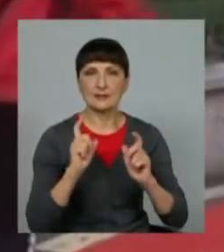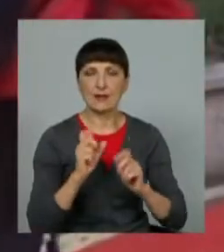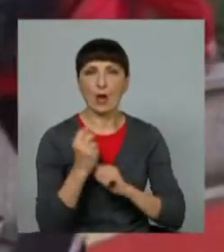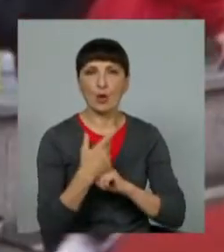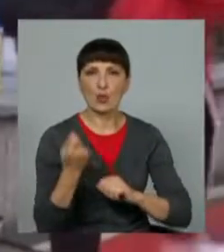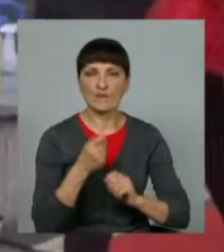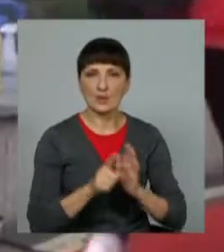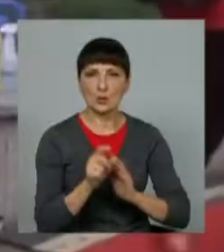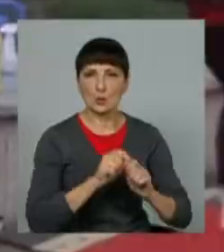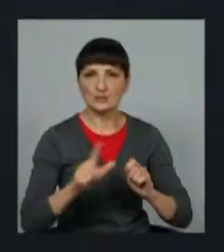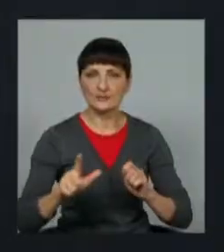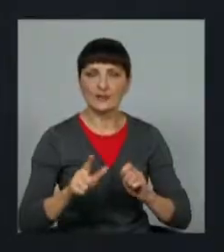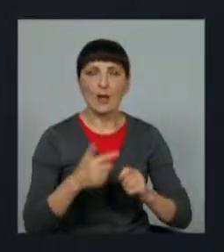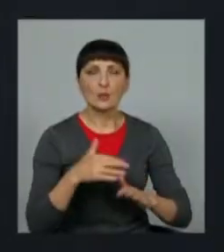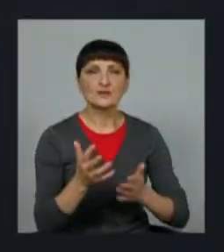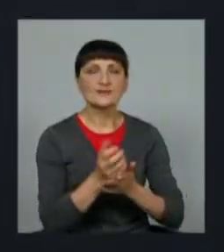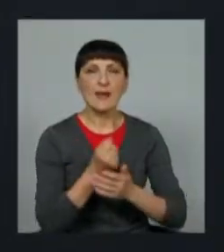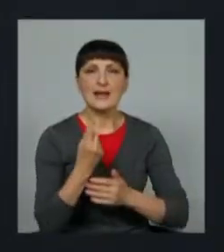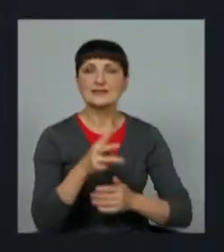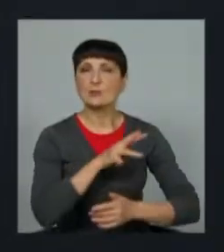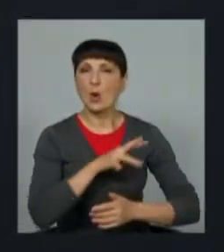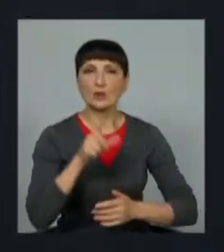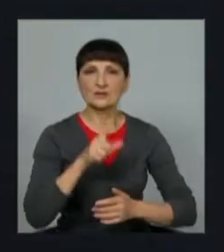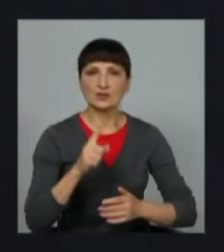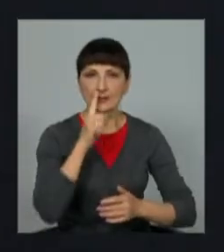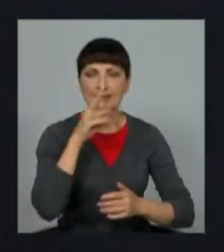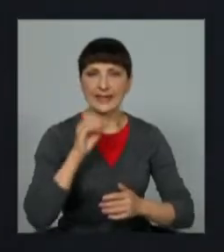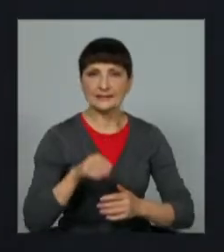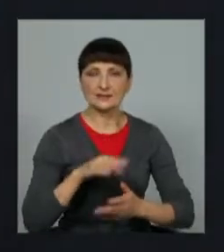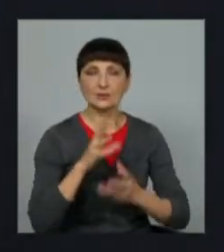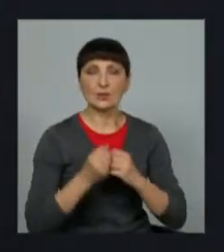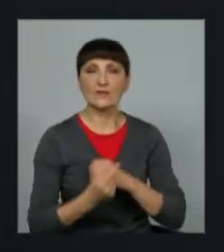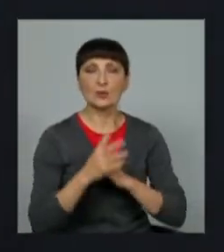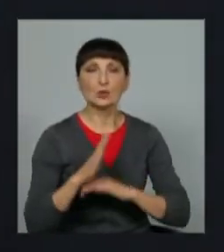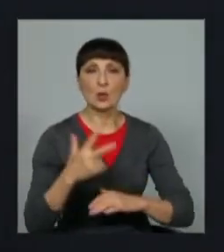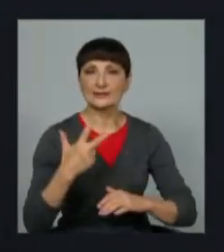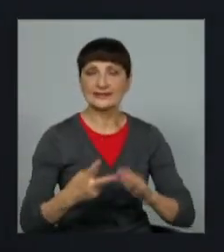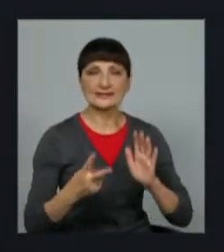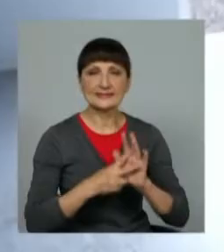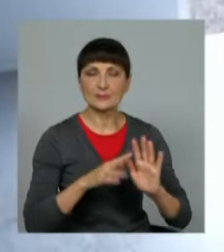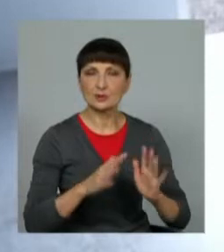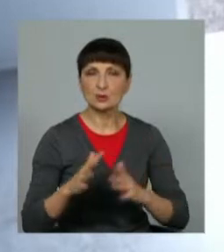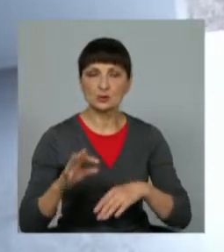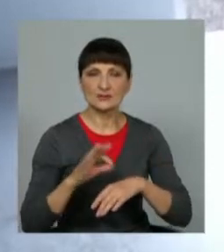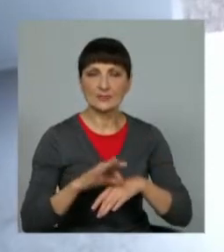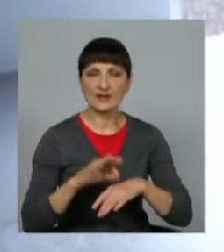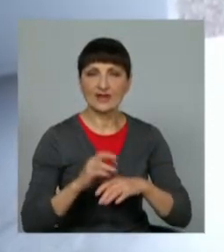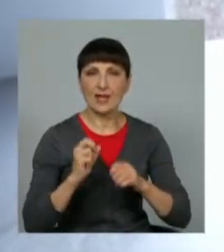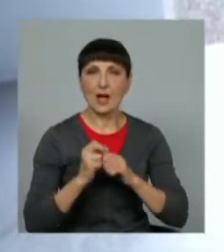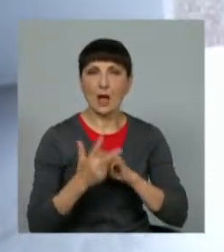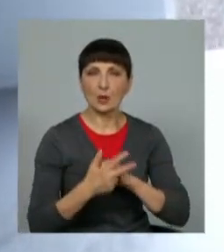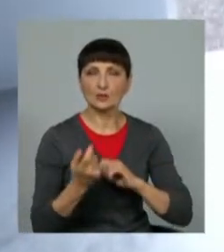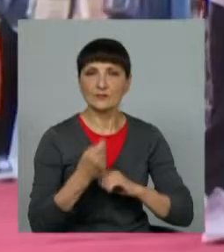коронавируса. Анализы взяли у 11 миллионов человек. В итоге выявлено всего 37 случаев заболевания COVID-19